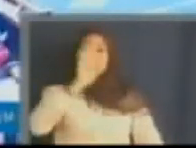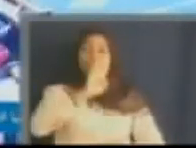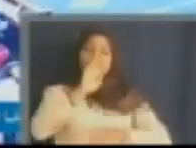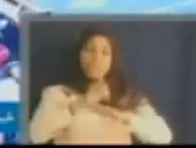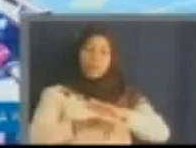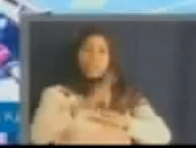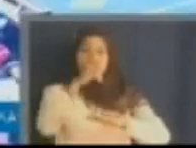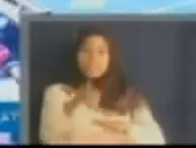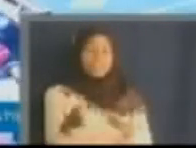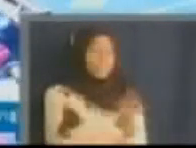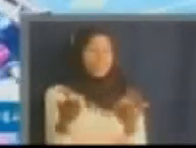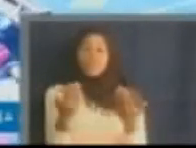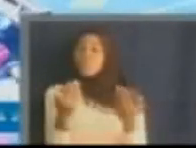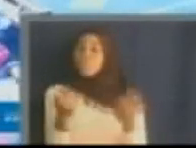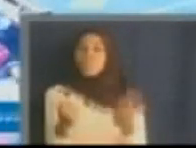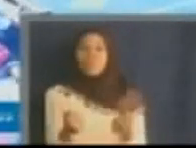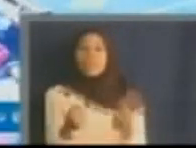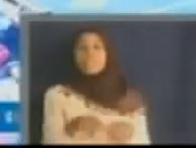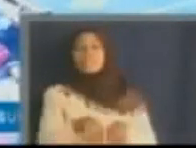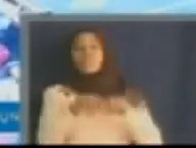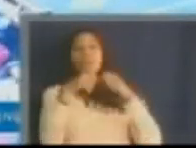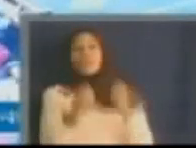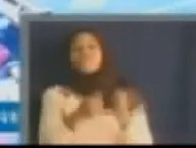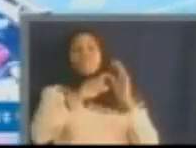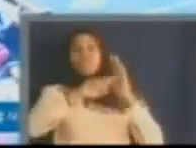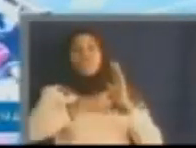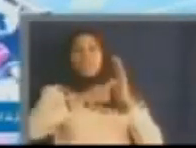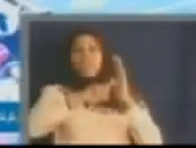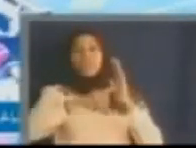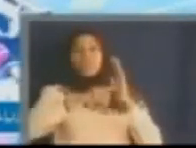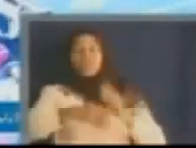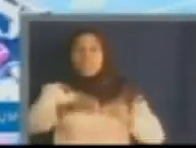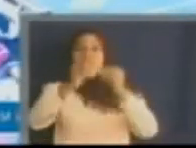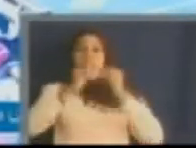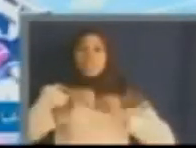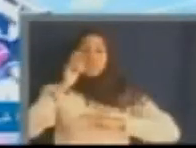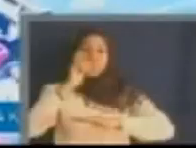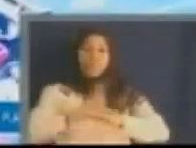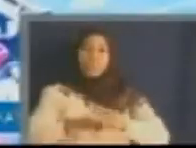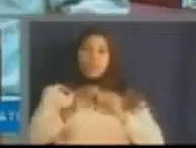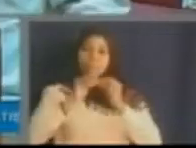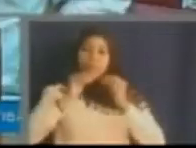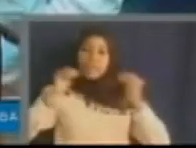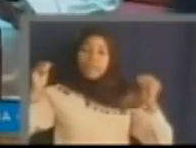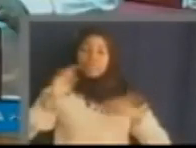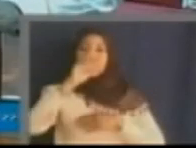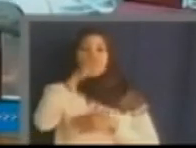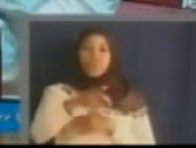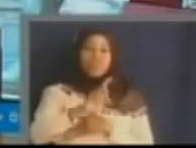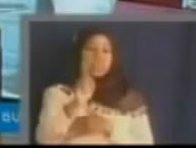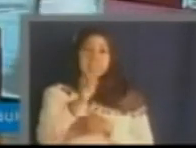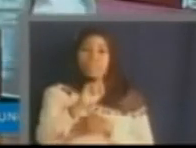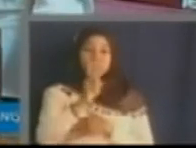Huwezi ukatengua kanuni ikachukua muda mrefu, huo si utaratibu. Kwa